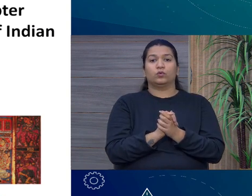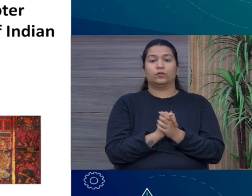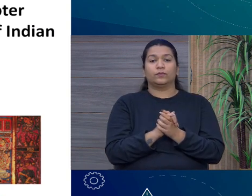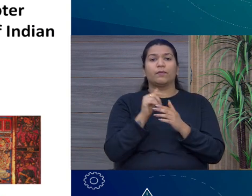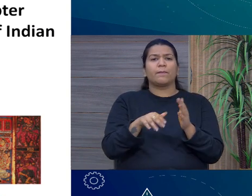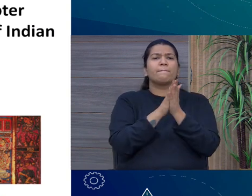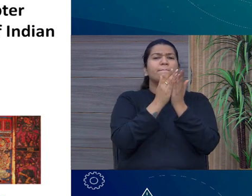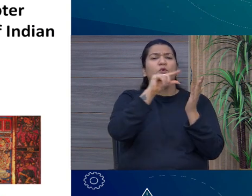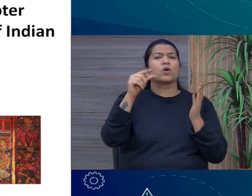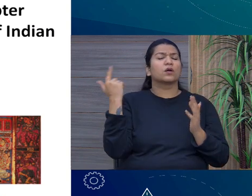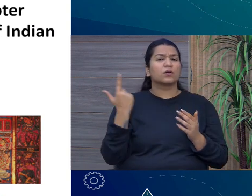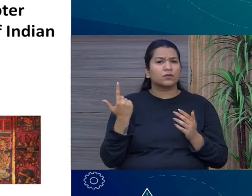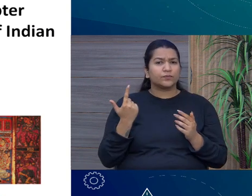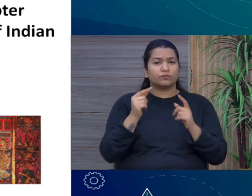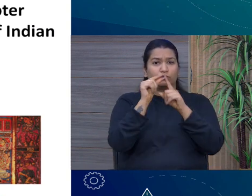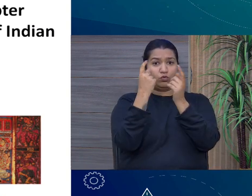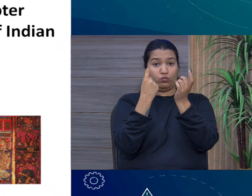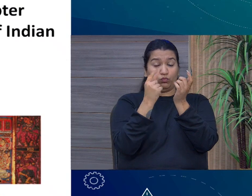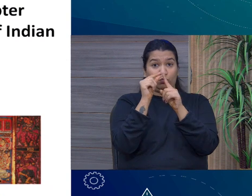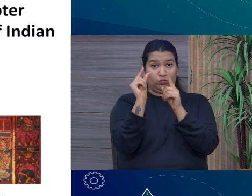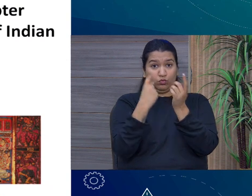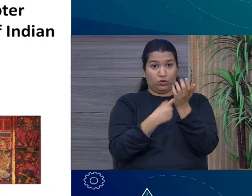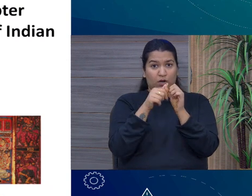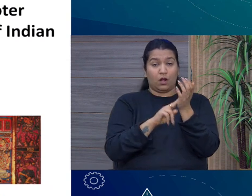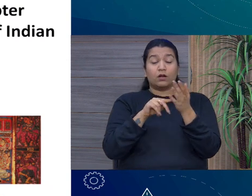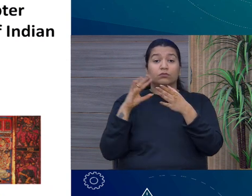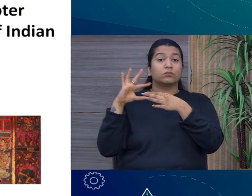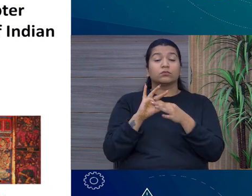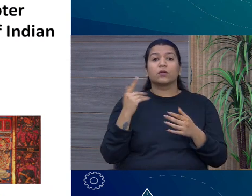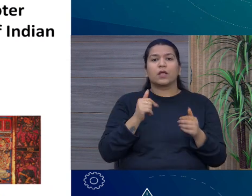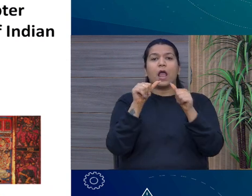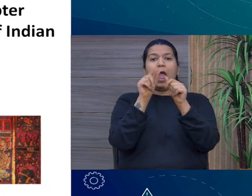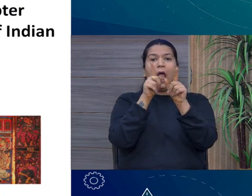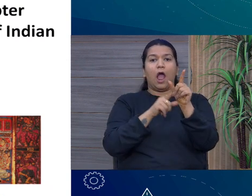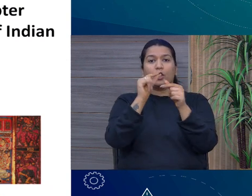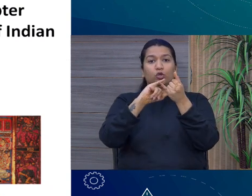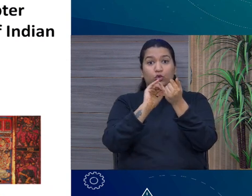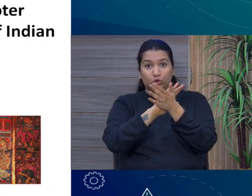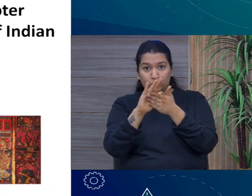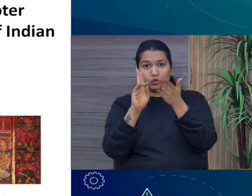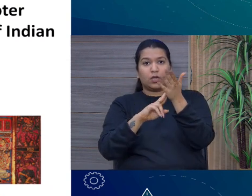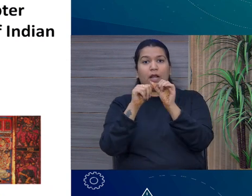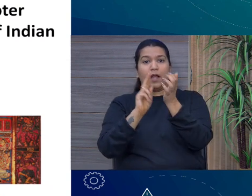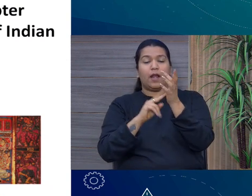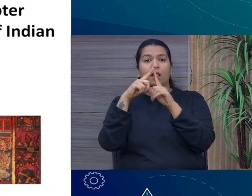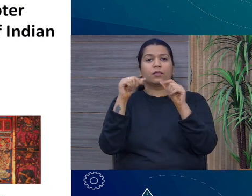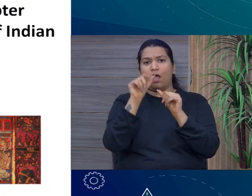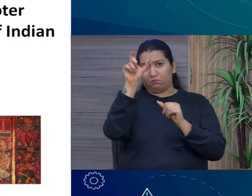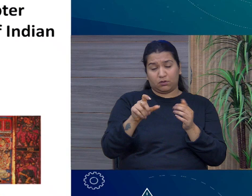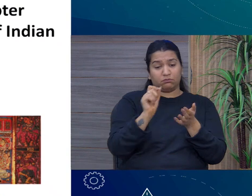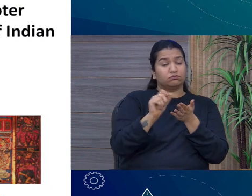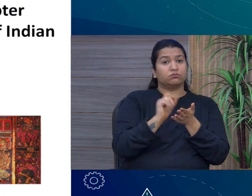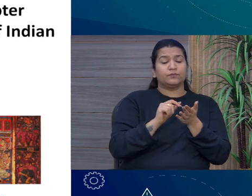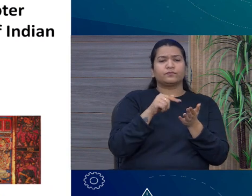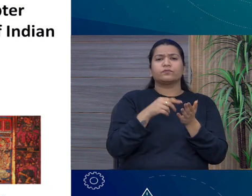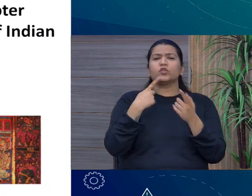है। बेसिकली सर ये पुराण में बहुत ज़्यादा कॉन्ट्रीब्यूशन रहा है आयुष नंदा जी का, और इस पर्टिकुलर पुराण के अंदर तीन खंडों की